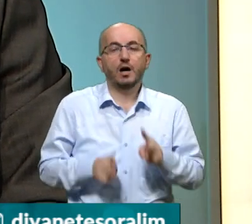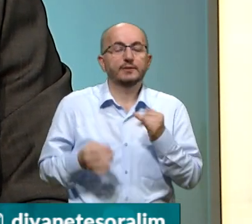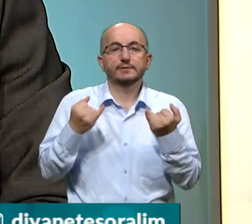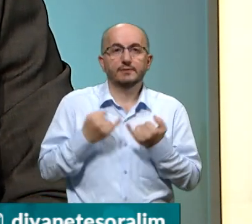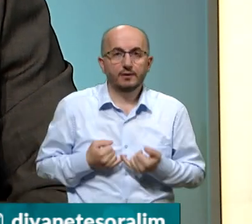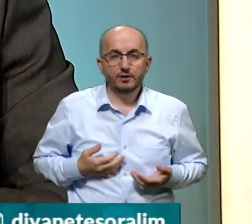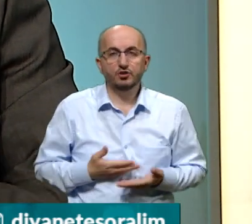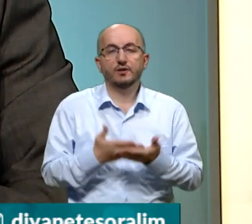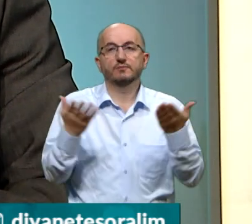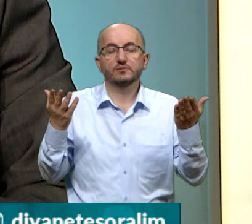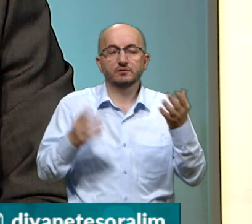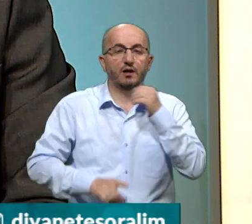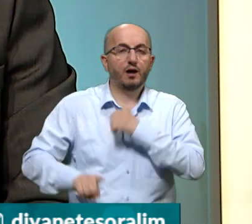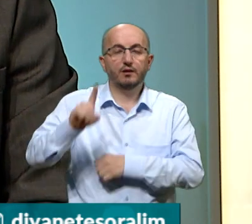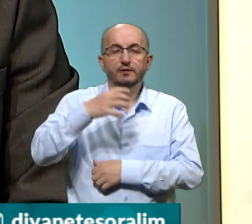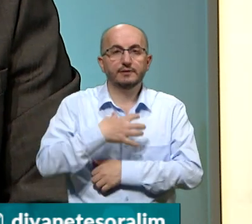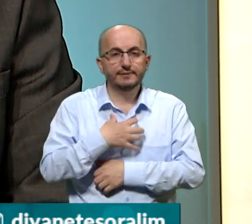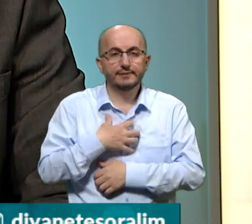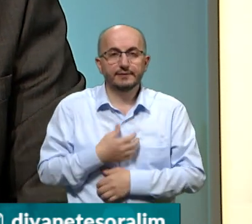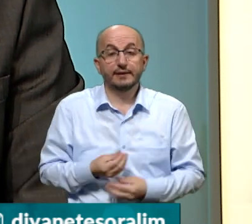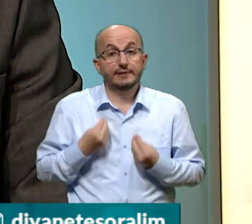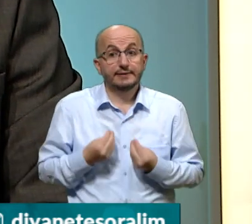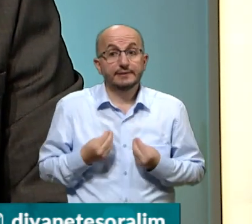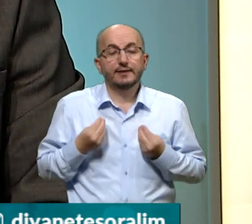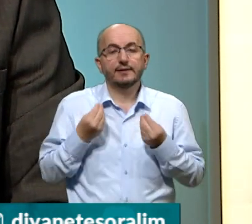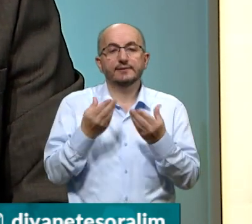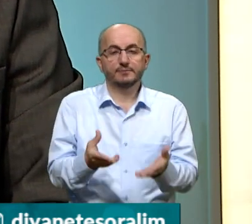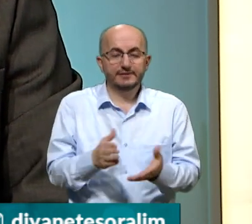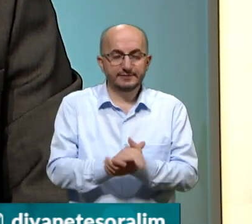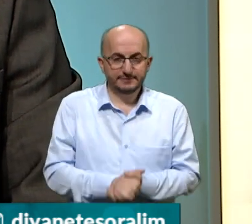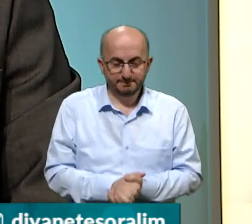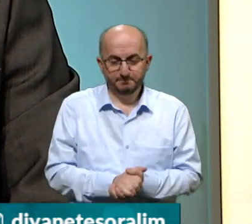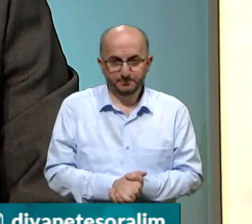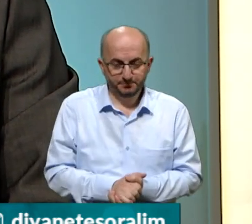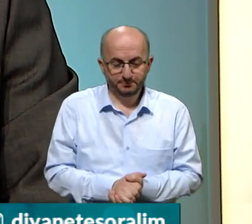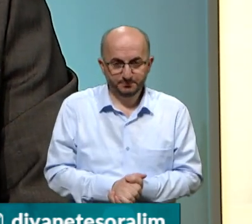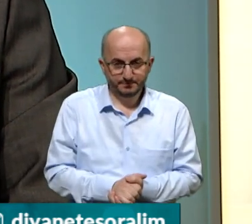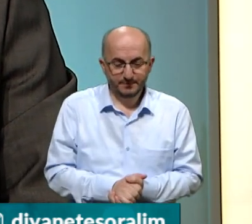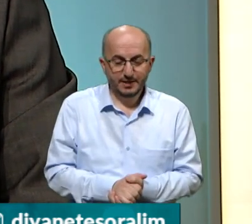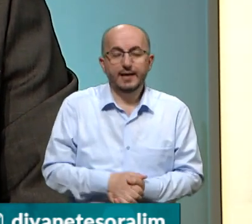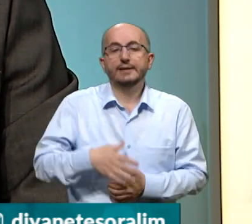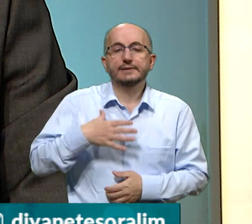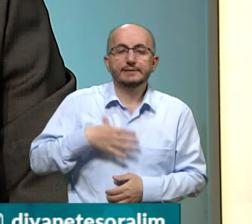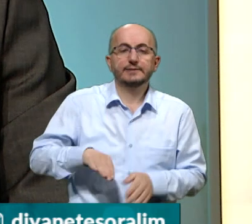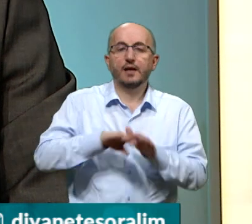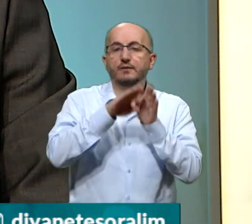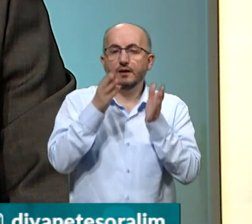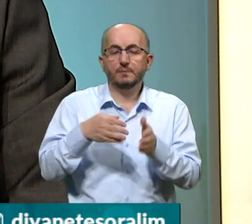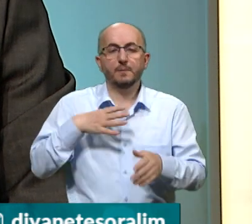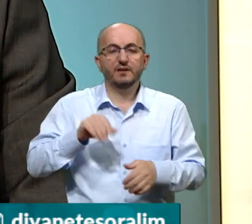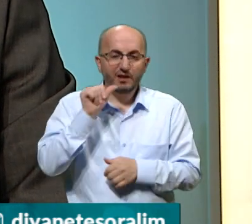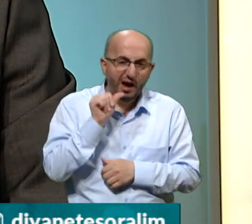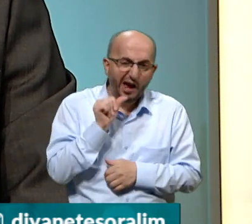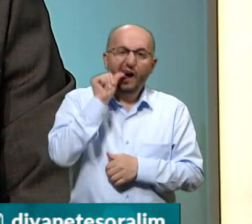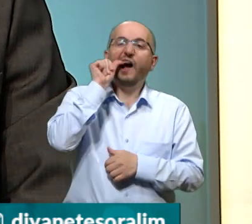kardeşlerimiz Allah kendilerine İyilikler nasip etsin ister kaplama ister